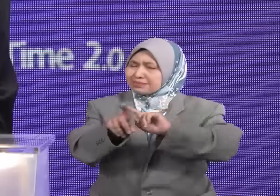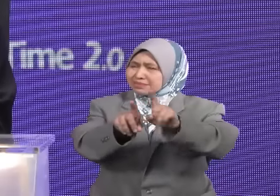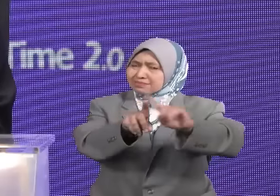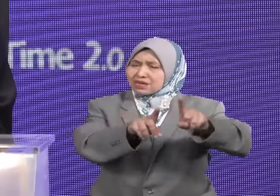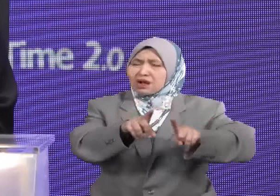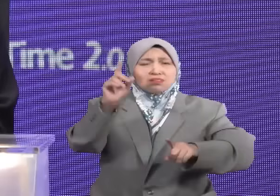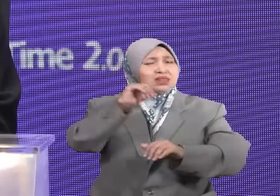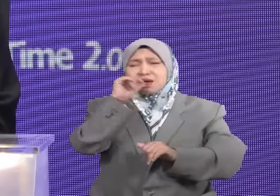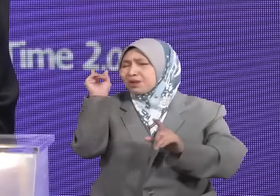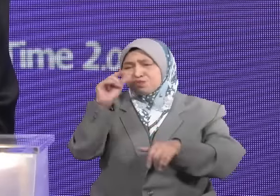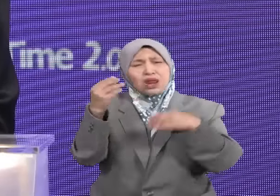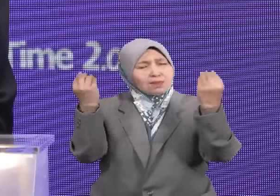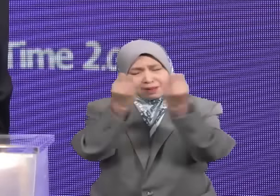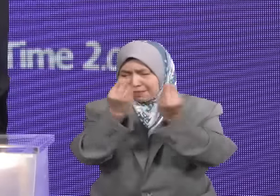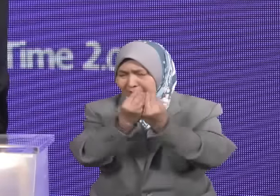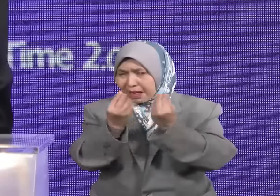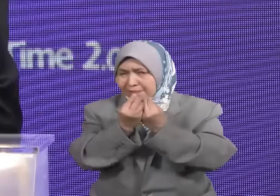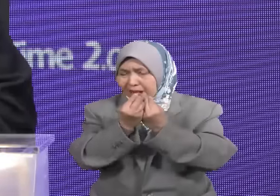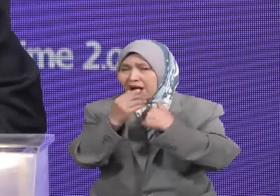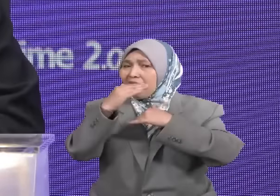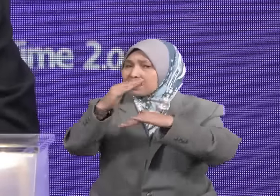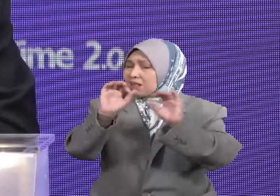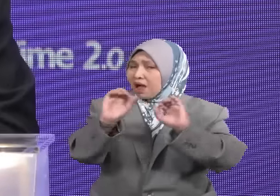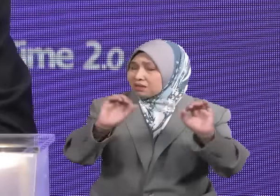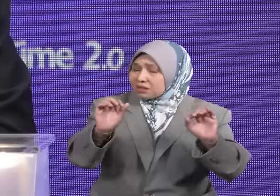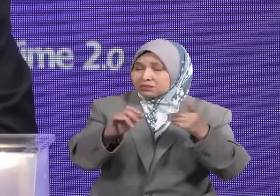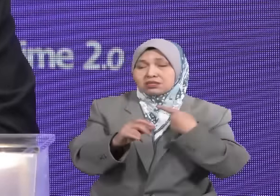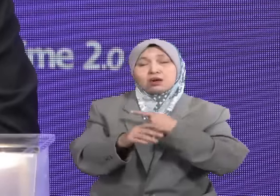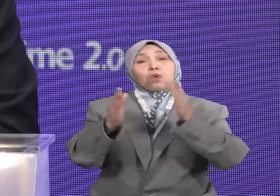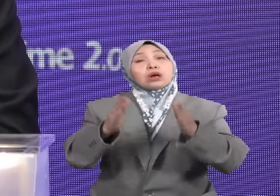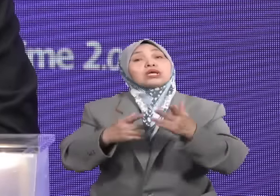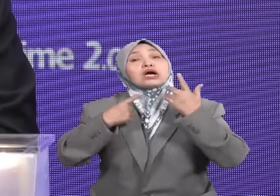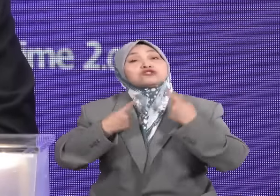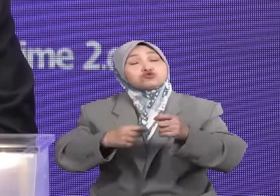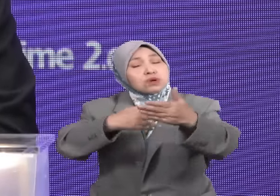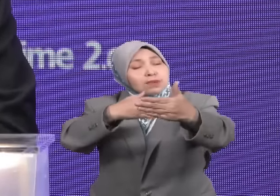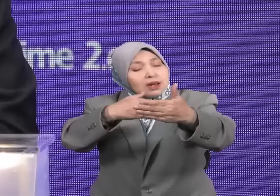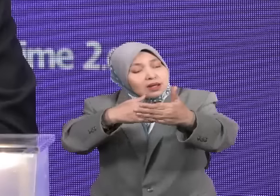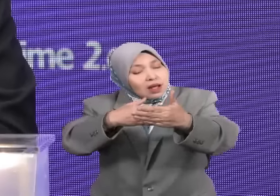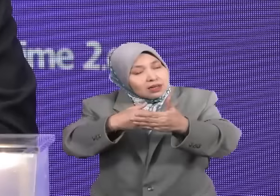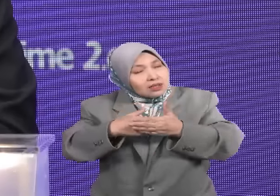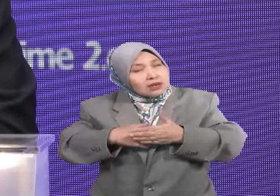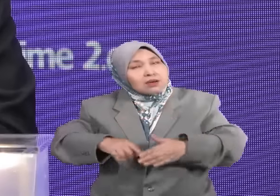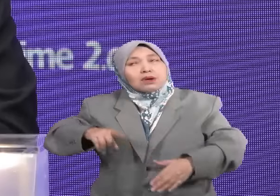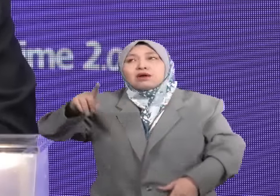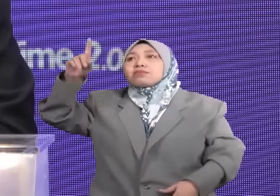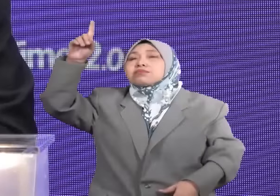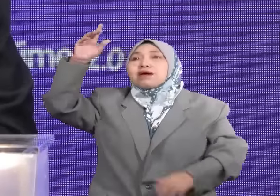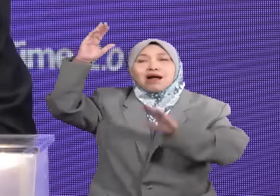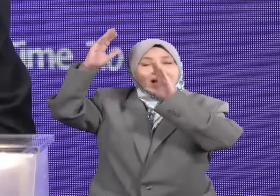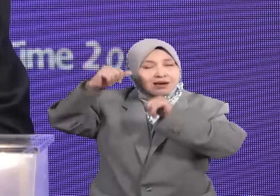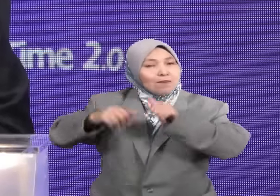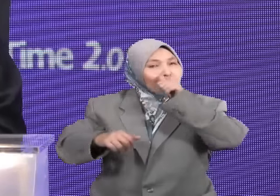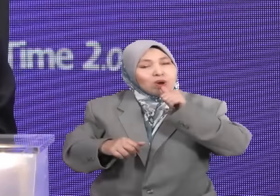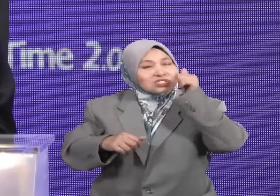Allah tak payah kira-kira kepada kita. Kerana apa? Kerana kita adalah orang yang cuba mendekatkan diri kepada Allah. Moga-moga puasa